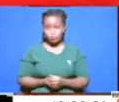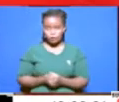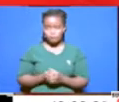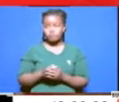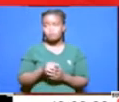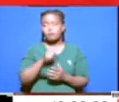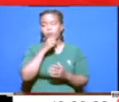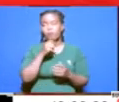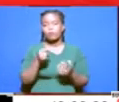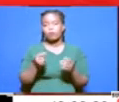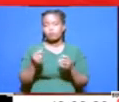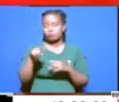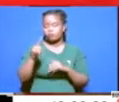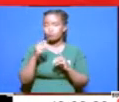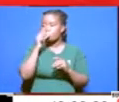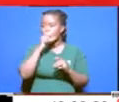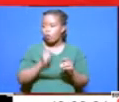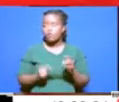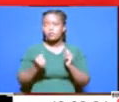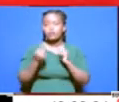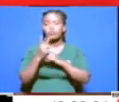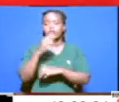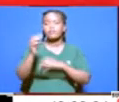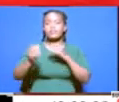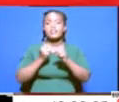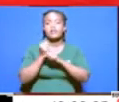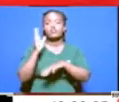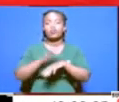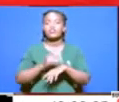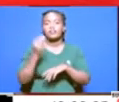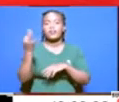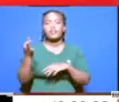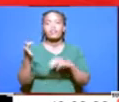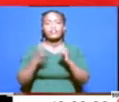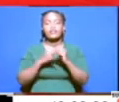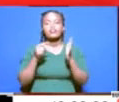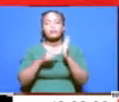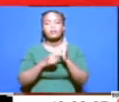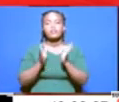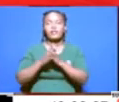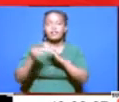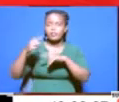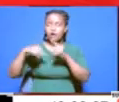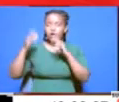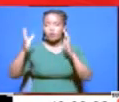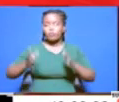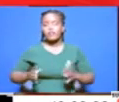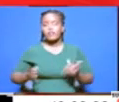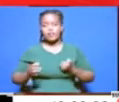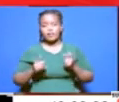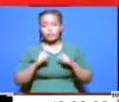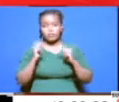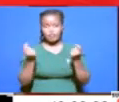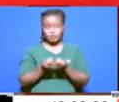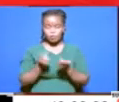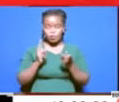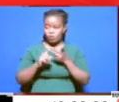miaka 12 alinyakuliwa alama 38 na kuibuka mshindi kwa upande wa wasichana, naye Muthusi akinyakulia